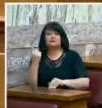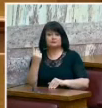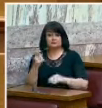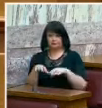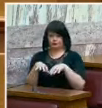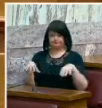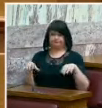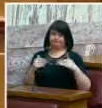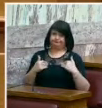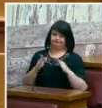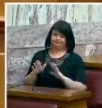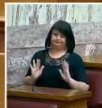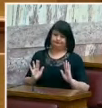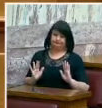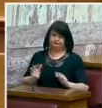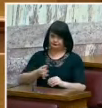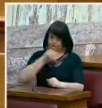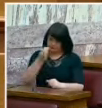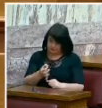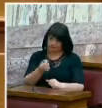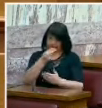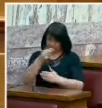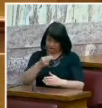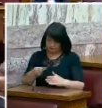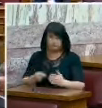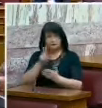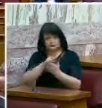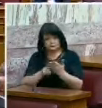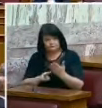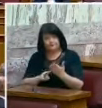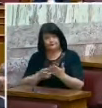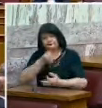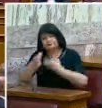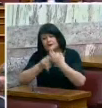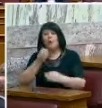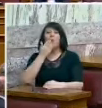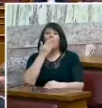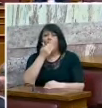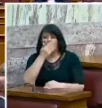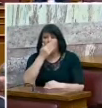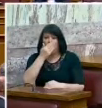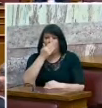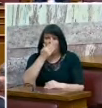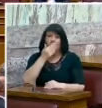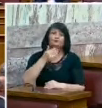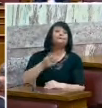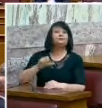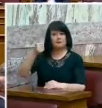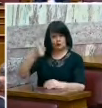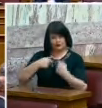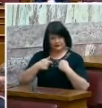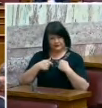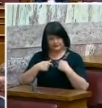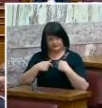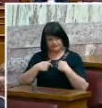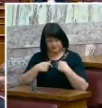αποστάσεις. Σας διαβάζω λοιπόν τη δήλωση την οποία κάναμε πρώτοι εμείς, πριν τοποθετηθεί ο